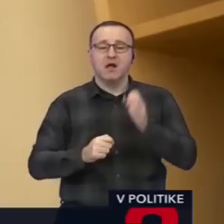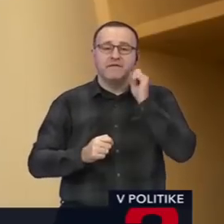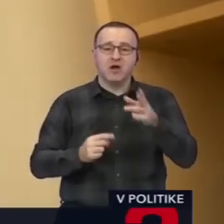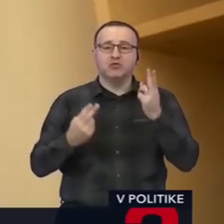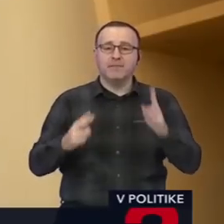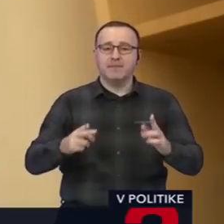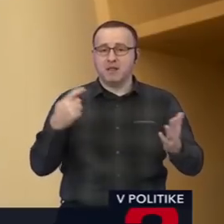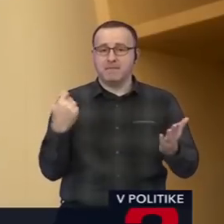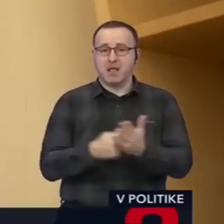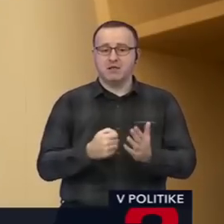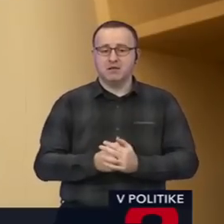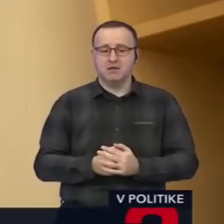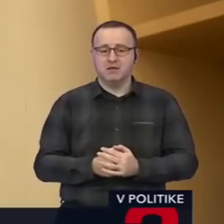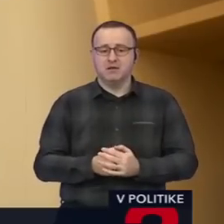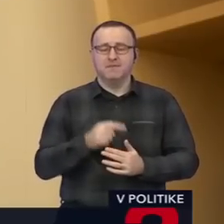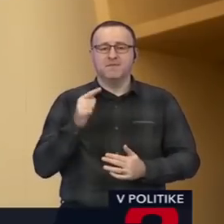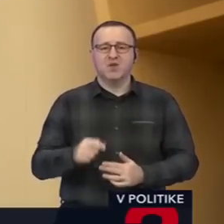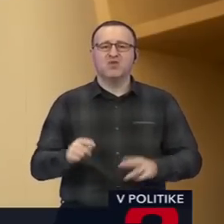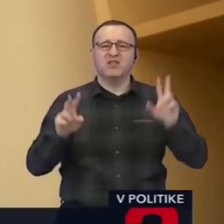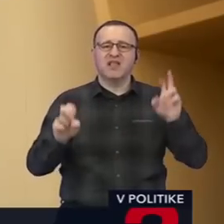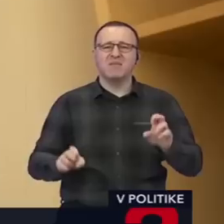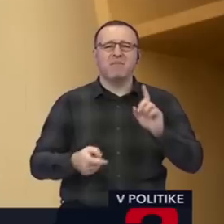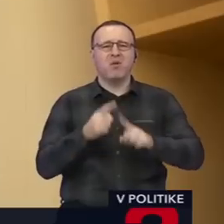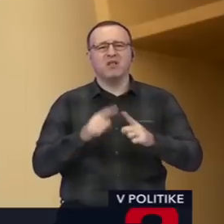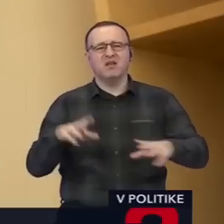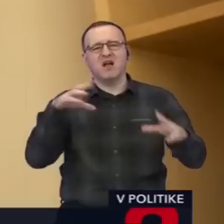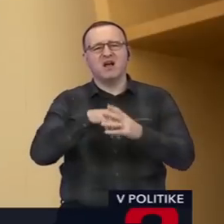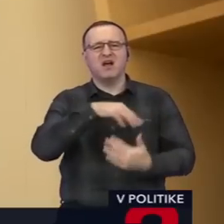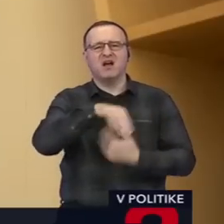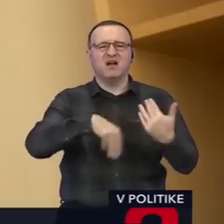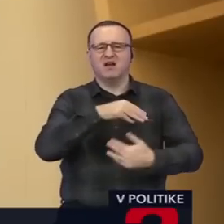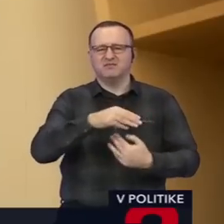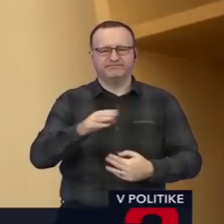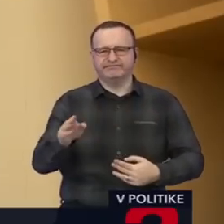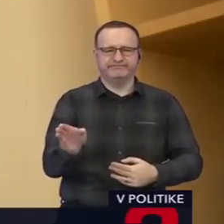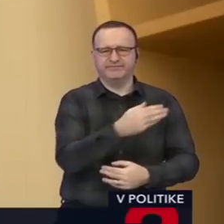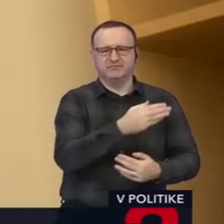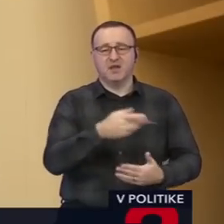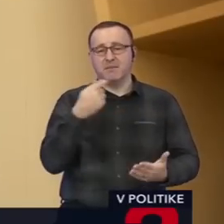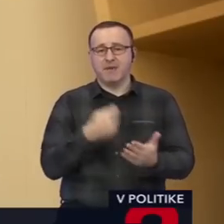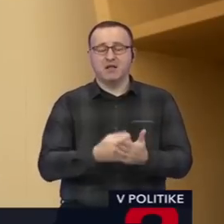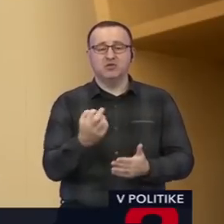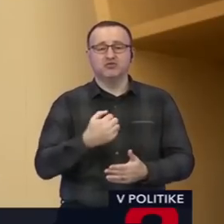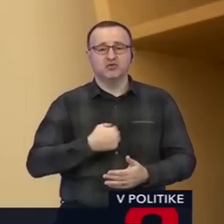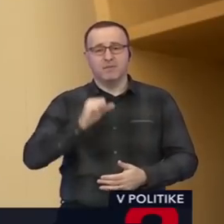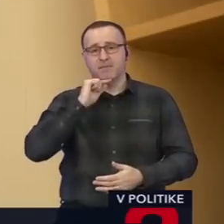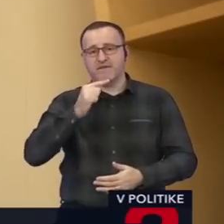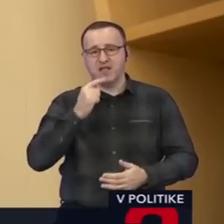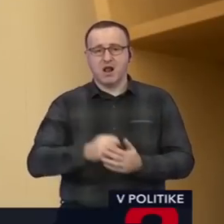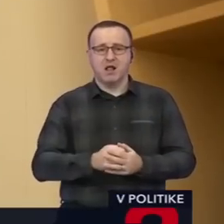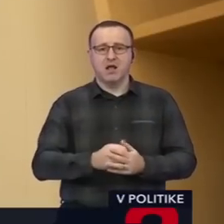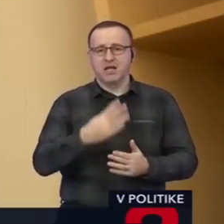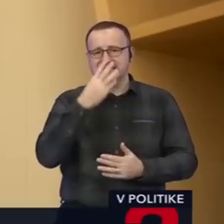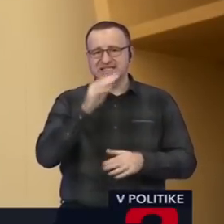a bez toho, aby som z toho tému nejak politikárčil, ale platí to, čo som už raz povedal. To vyslanie MIGov na Ukrajinu